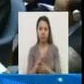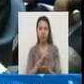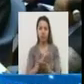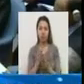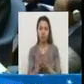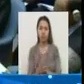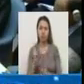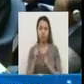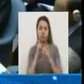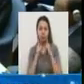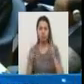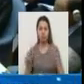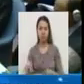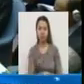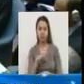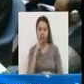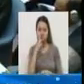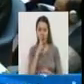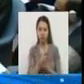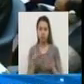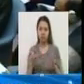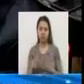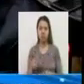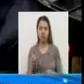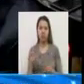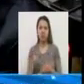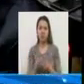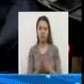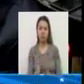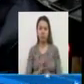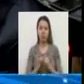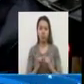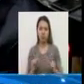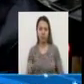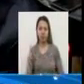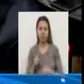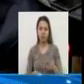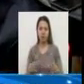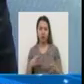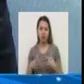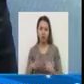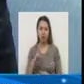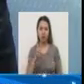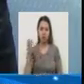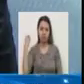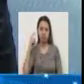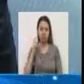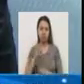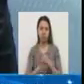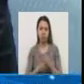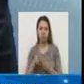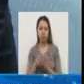өйткені отырыстың тақырыбы күллі әлемге өзекті. Жаппай қырып жоятын қаруды таратпау сенім шаралары. Нұрсұлтан Назарбаев